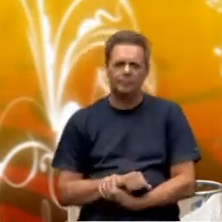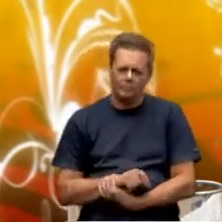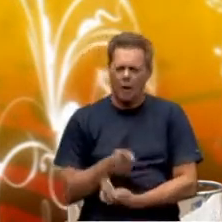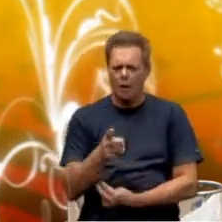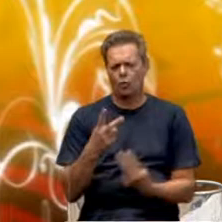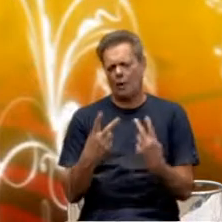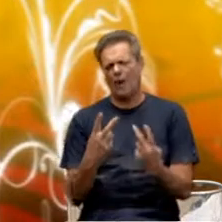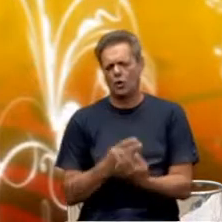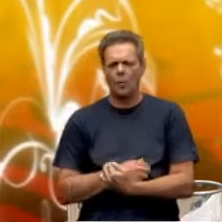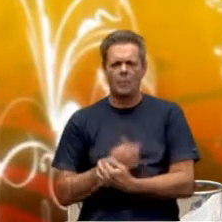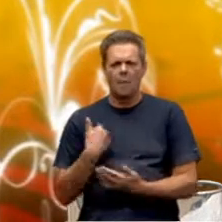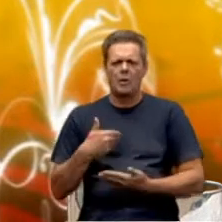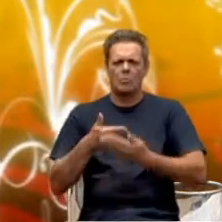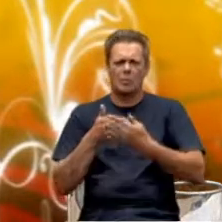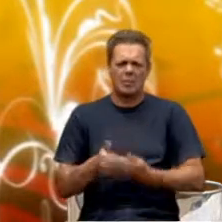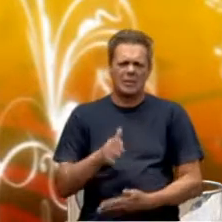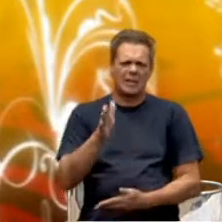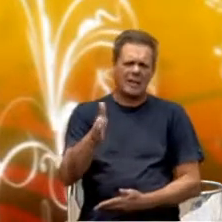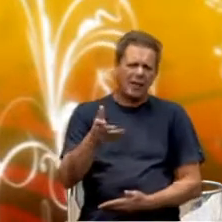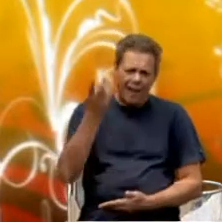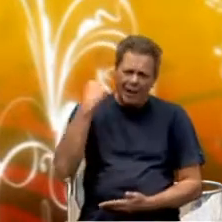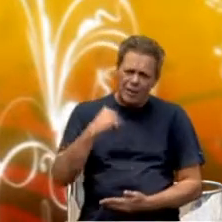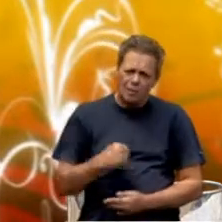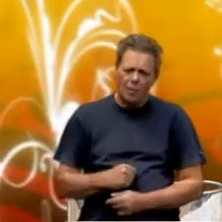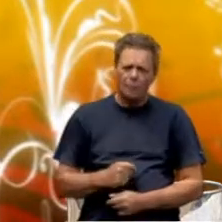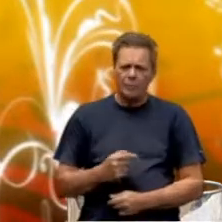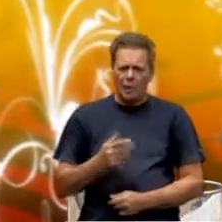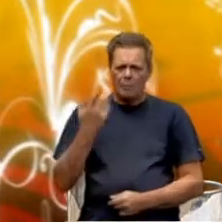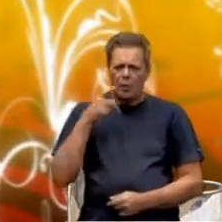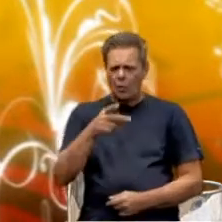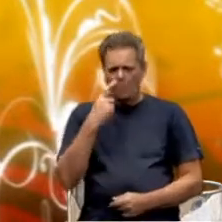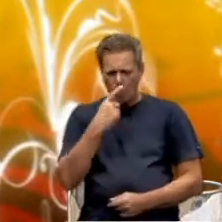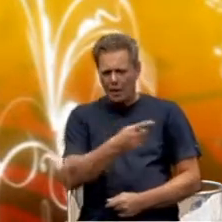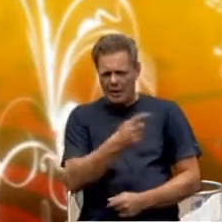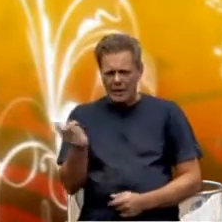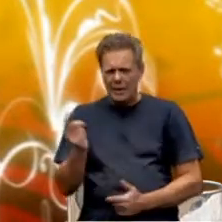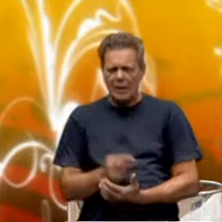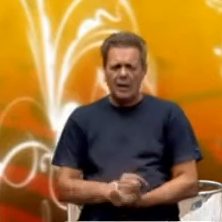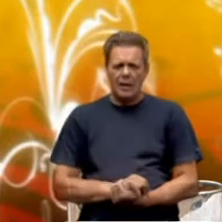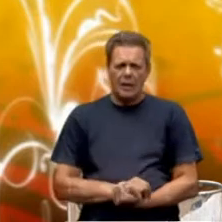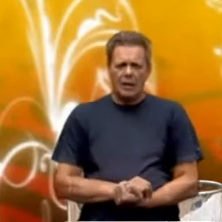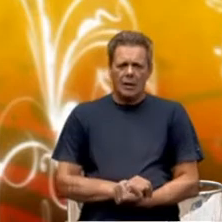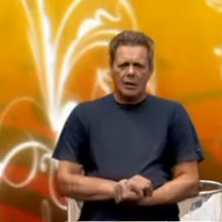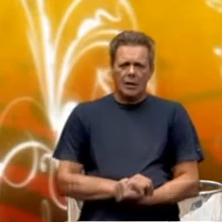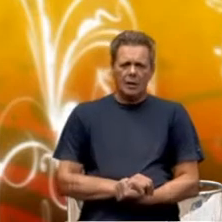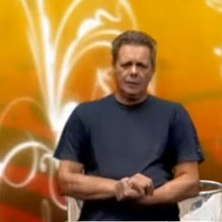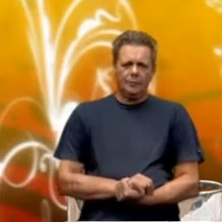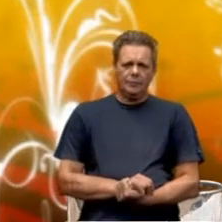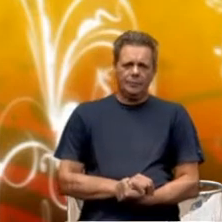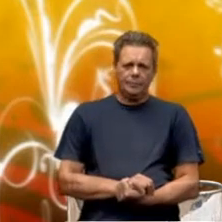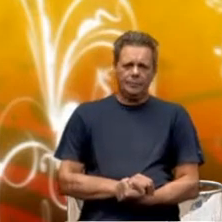važno jer ćemo se bazirati na njega. Ali ćemo prije toga pogledati. Danas je Nemanja trebao biti ovdje sa mnom, pa malo temperaturu